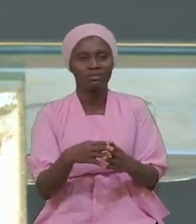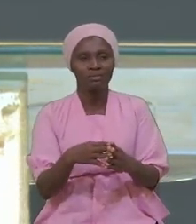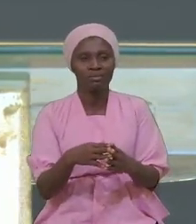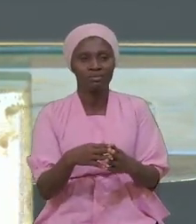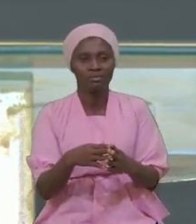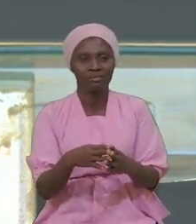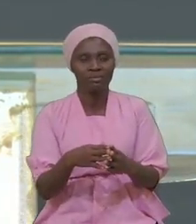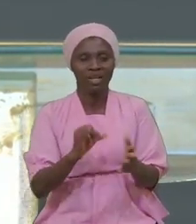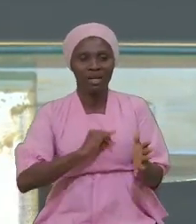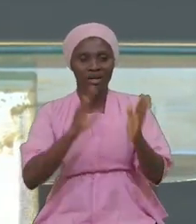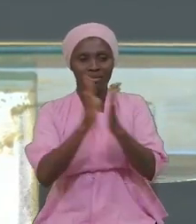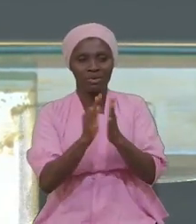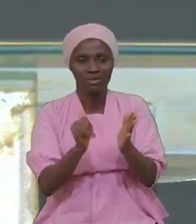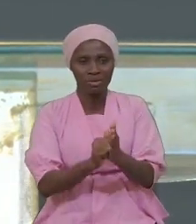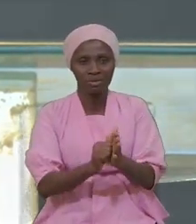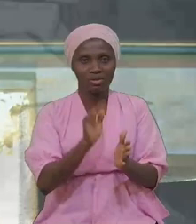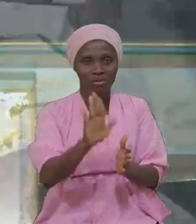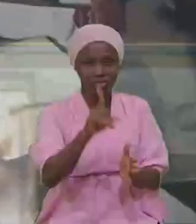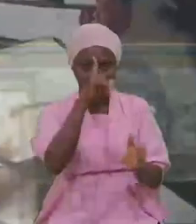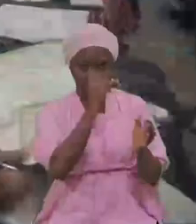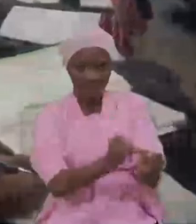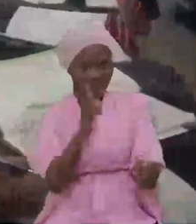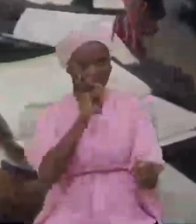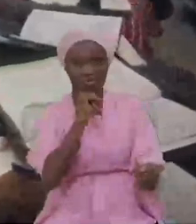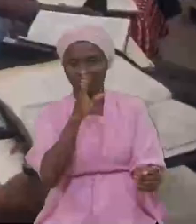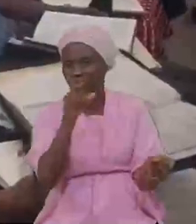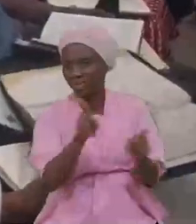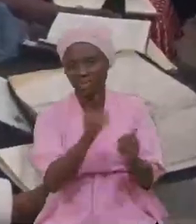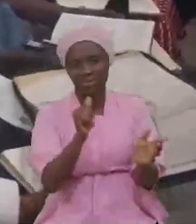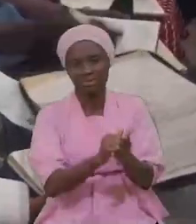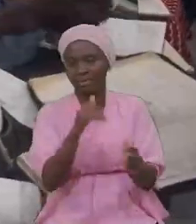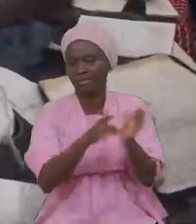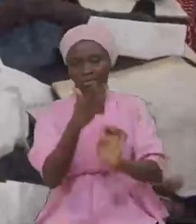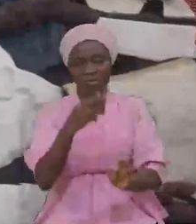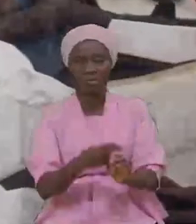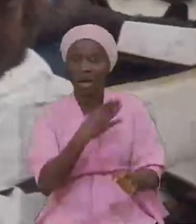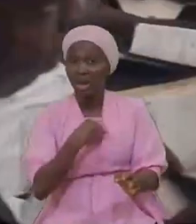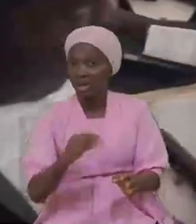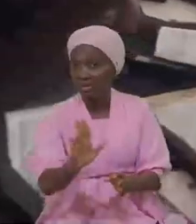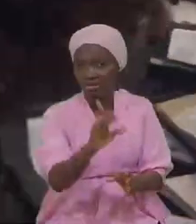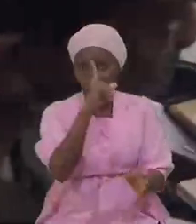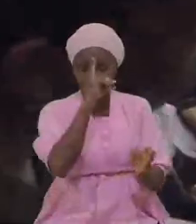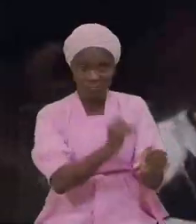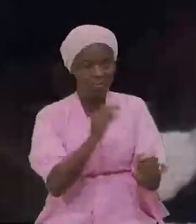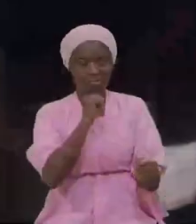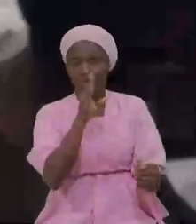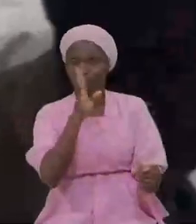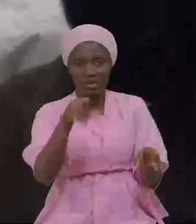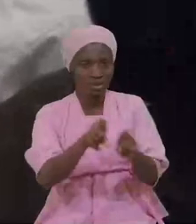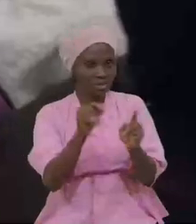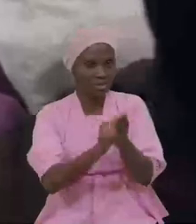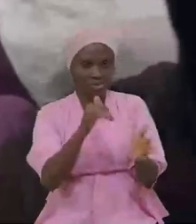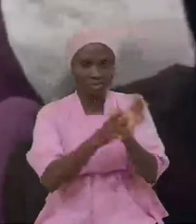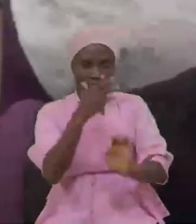pour l'éternité. Je prie que votre foi ne soit pas pareille, que votre foi ne soit pas ainsi au nom de